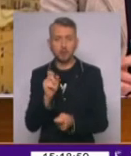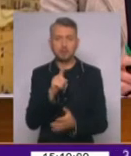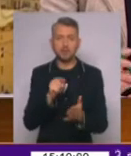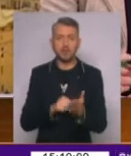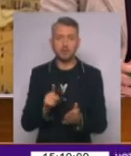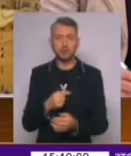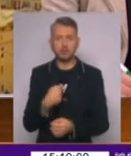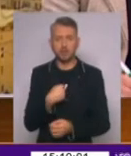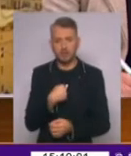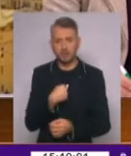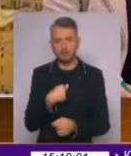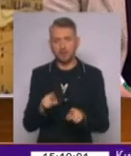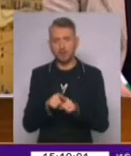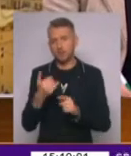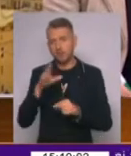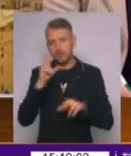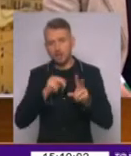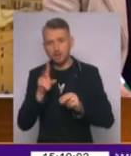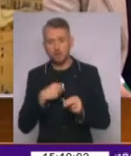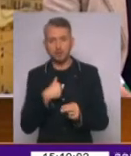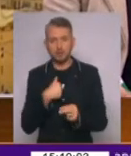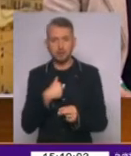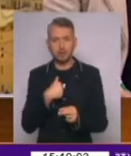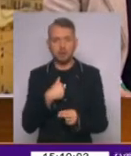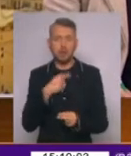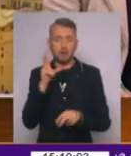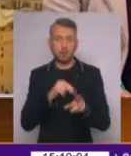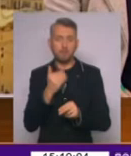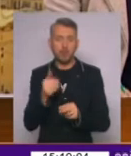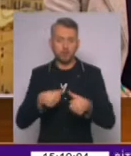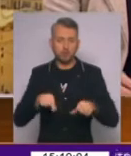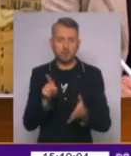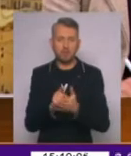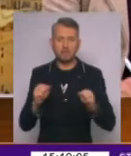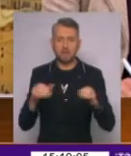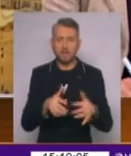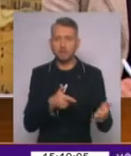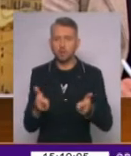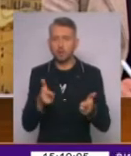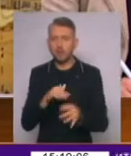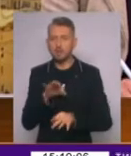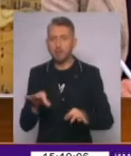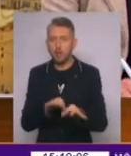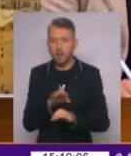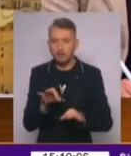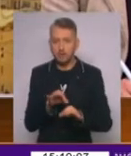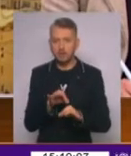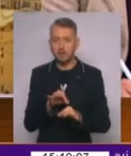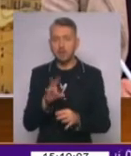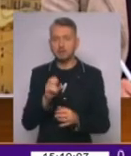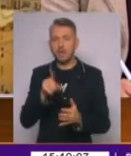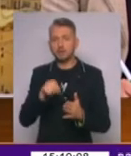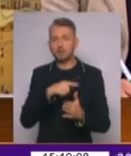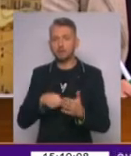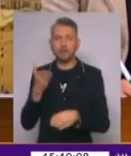я так уже вважаю, що має ваша комісія зібратися і підготувати проект, що на скасування